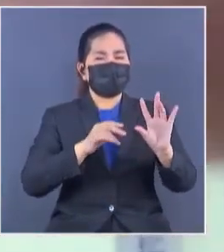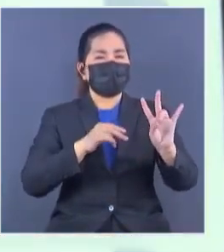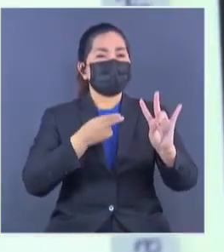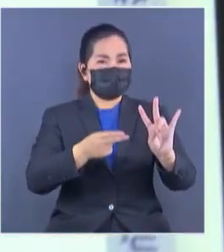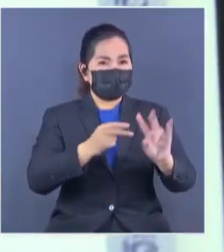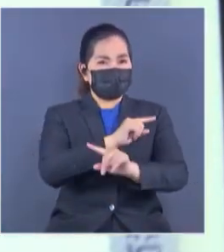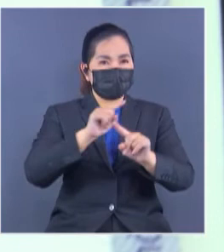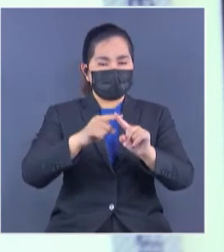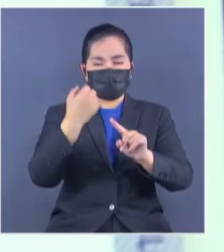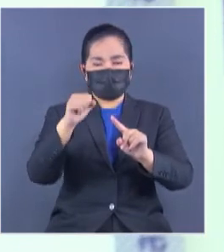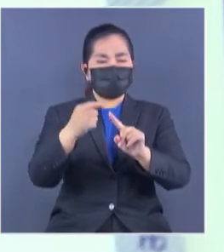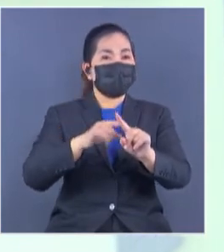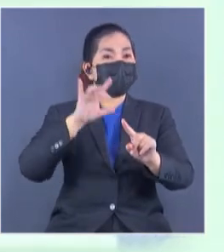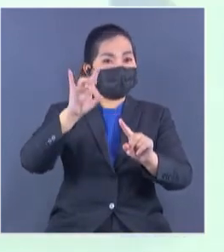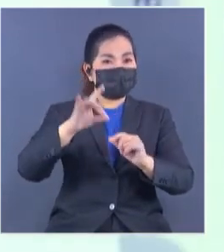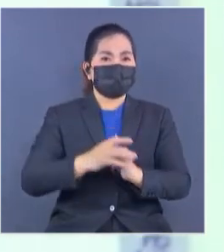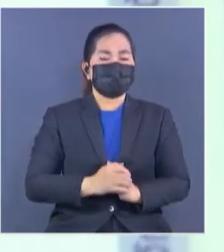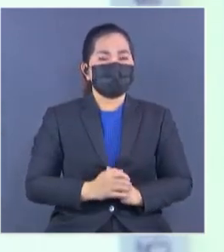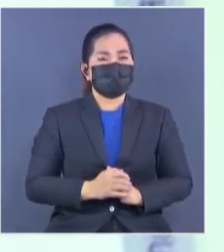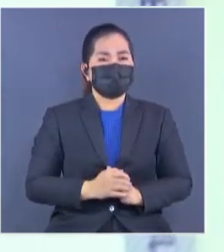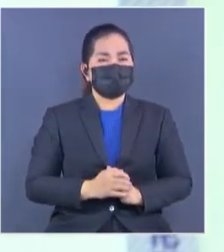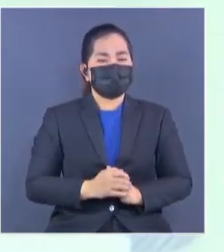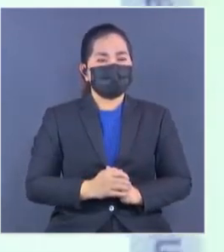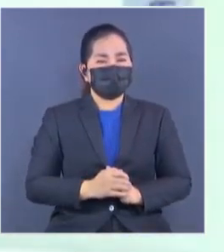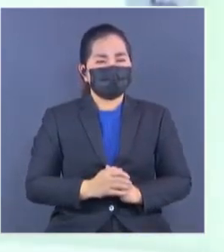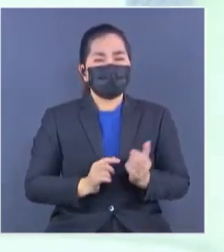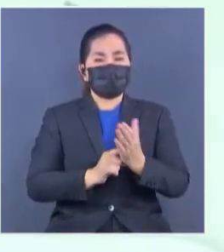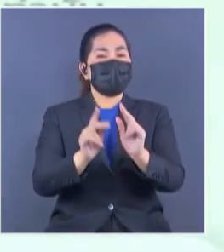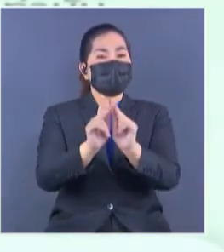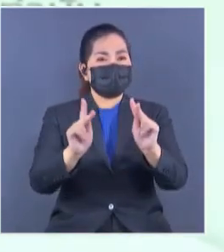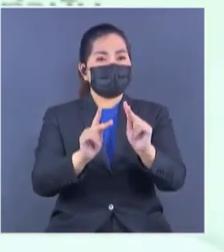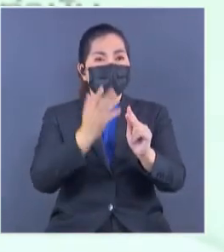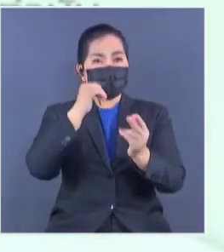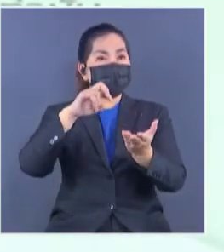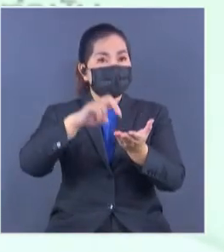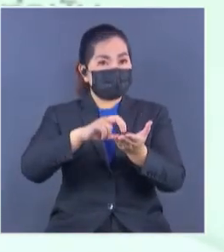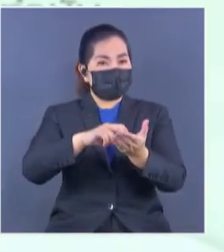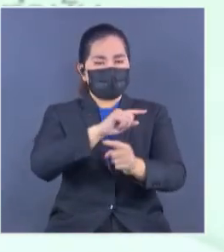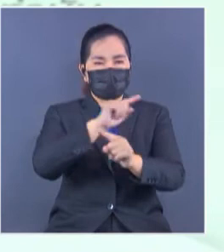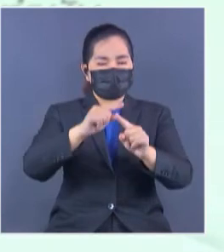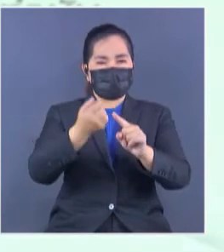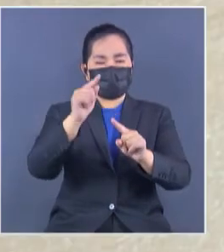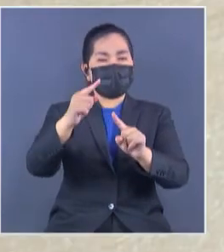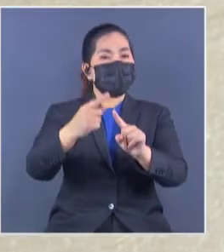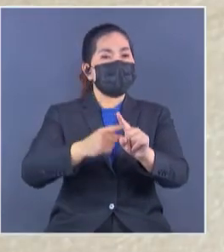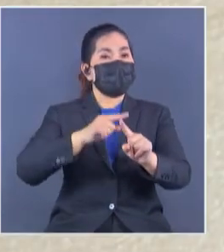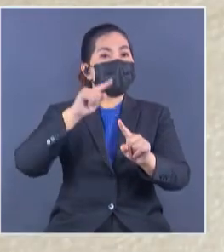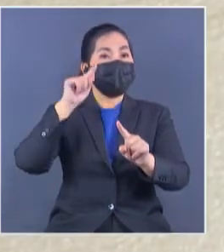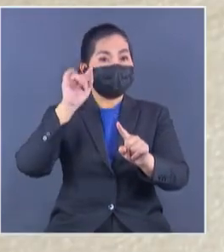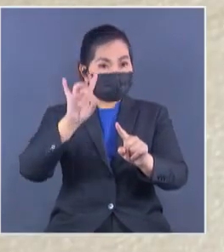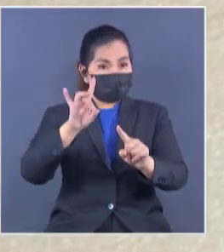ในวันที่10สิงหาคมนี้นะคะแล้วเขาก็จะเสนอเข้าบอร์ดเพื่อรับรองในวันถัดไปก็คือวันที่11สิงหาคมเพื่อที่จะเริ่